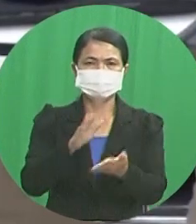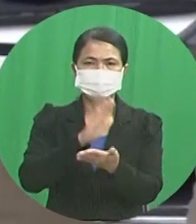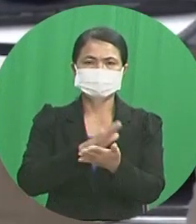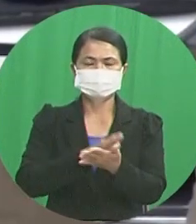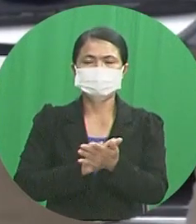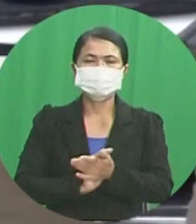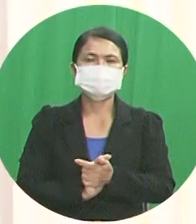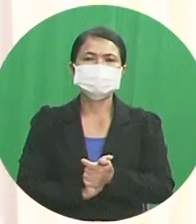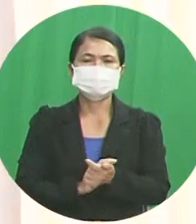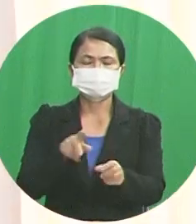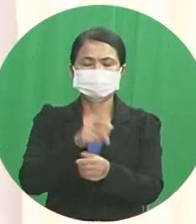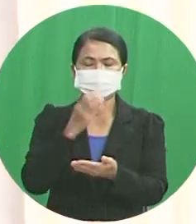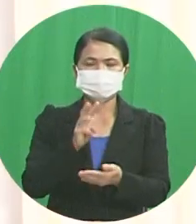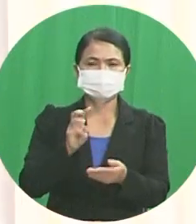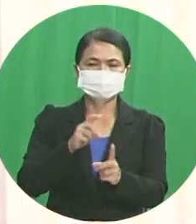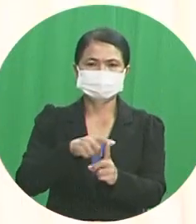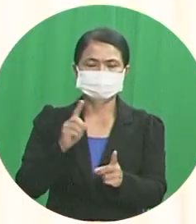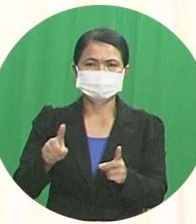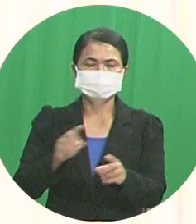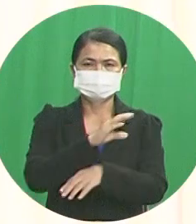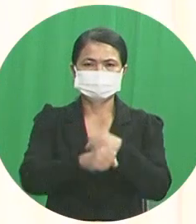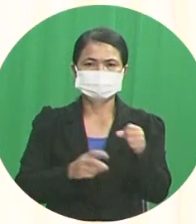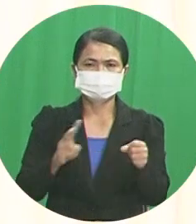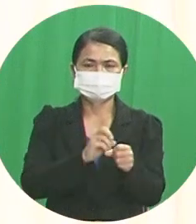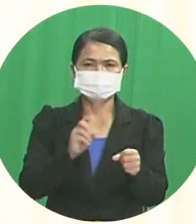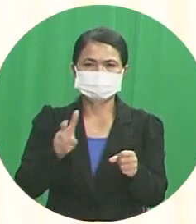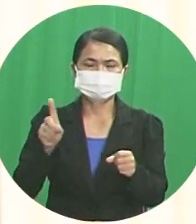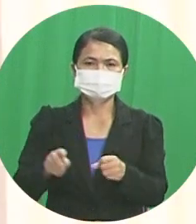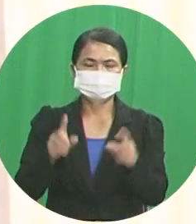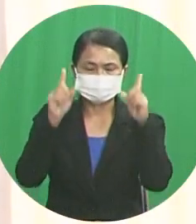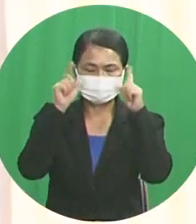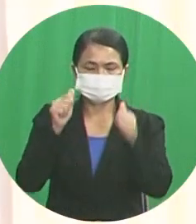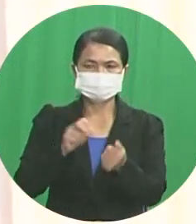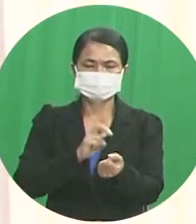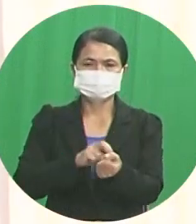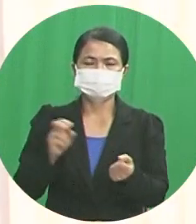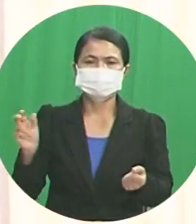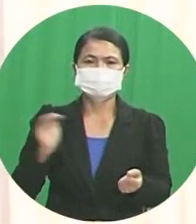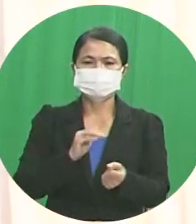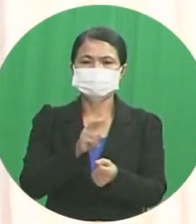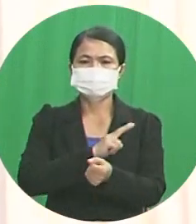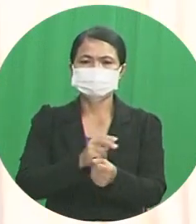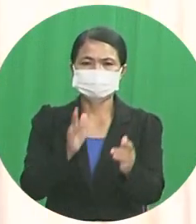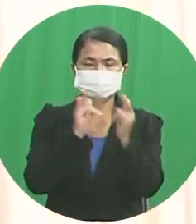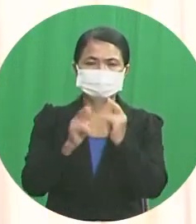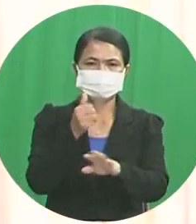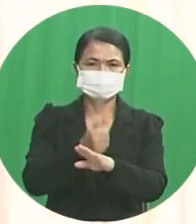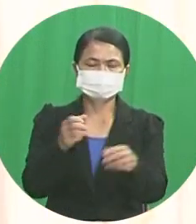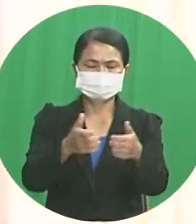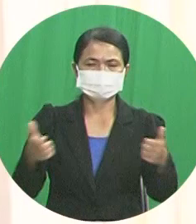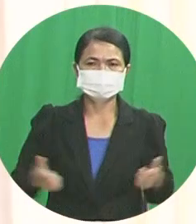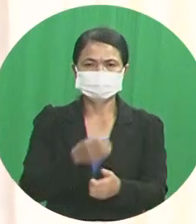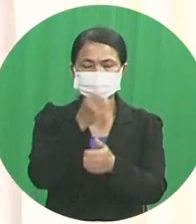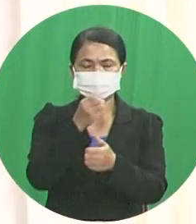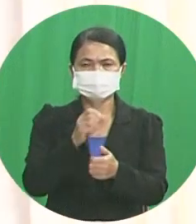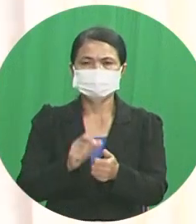នៅព្រឹកថ្ងៃទី30ខែវិច្ឆិកាឆ្នាំ2021ឯកឧត្តមវិជ្ជបណ្ឌិតសយអង្គទីប្រឹក្សានឹងជាប្រធាននាយកដ្ឋានសន្តិសុខស្